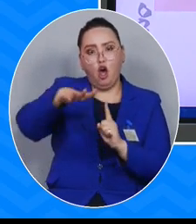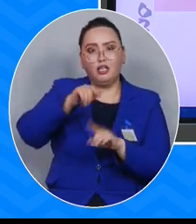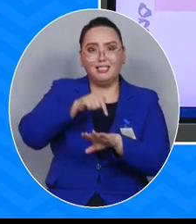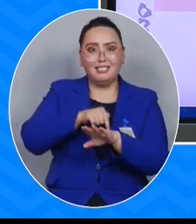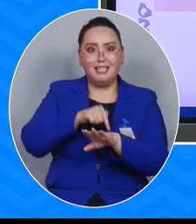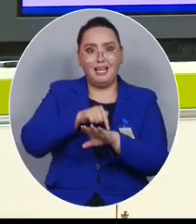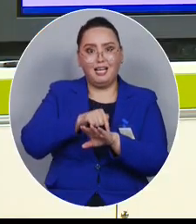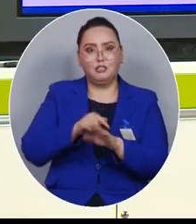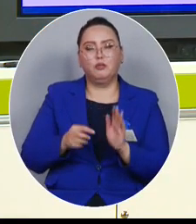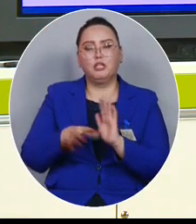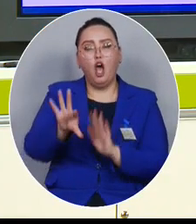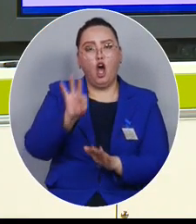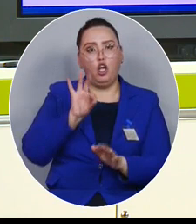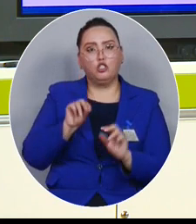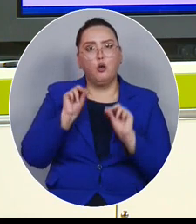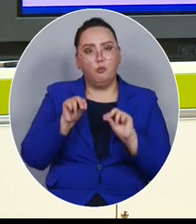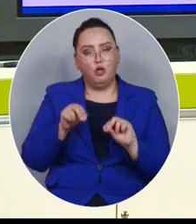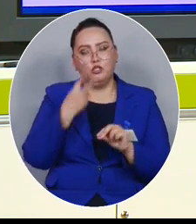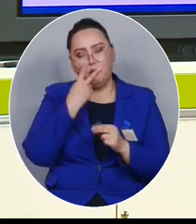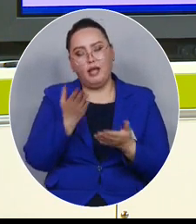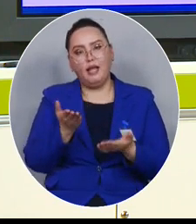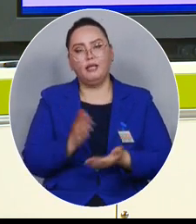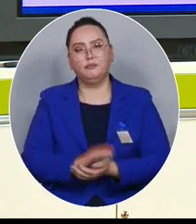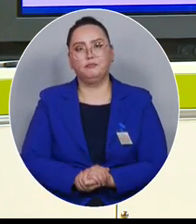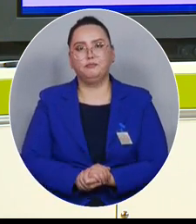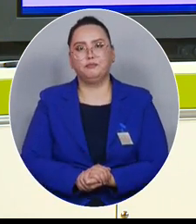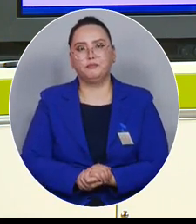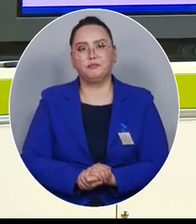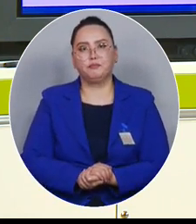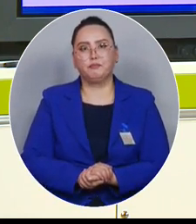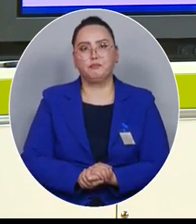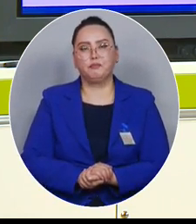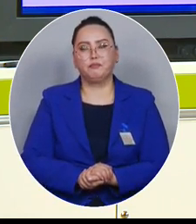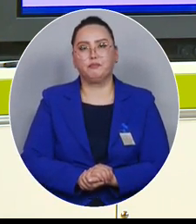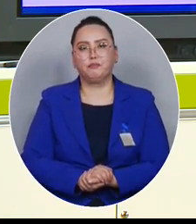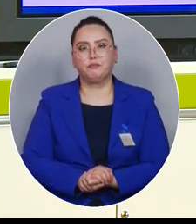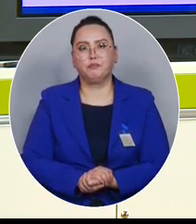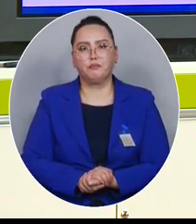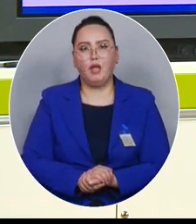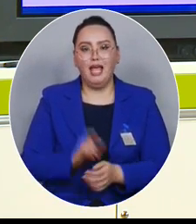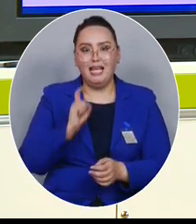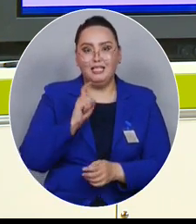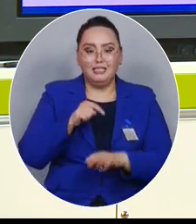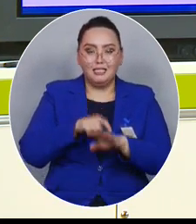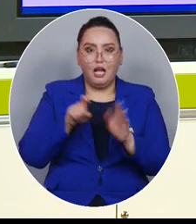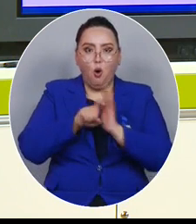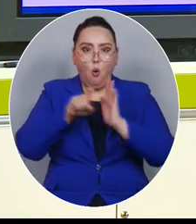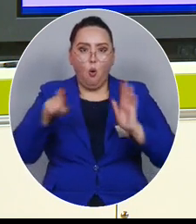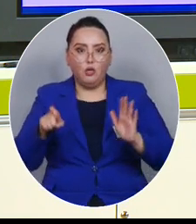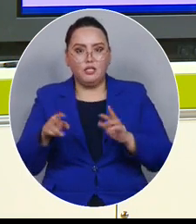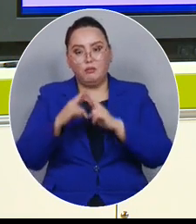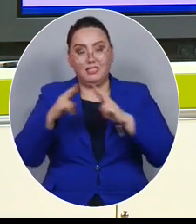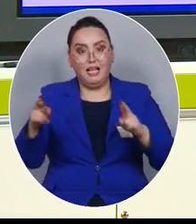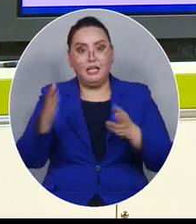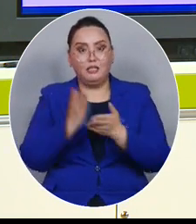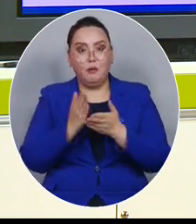бас элэр үлэж байна. үрэг үлэж шэн түндаас хоооан бол гэрт үрнэжэсэн бол, үр цахэн үйл гатай үрнэж агааг. Бунхоуд